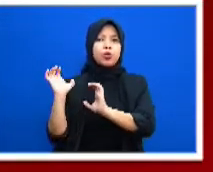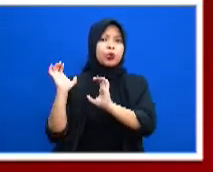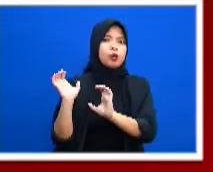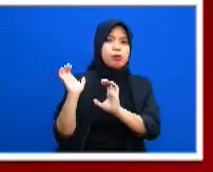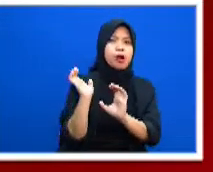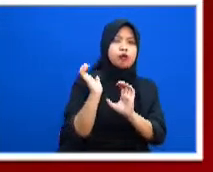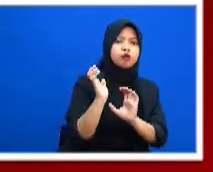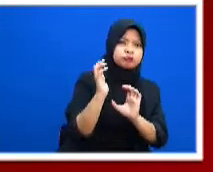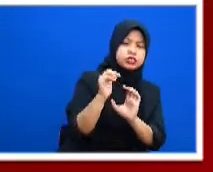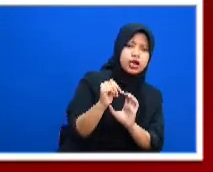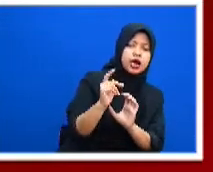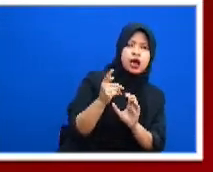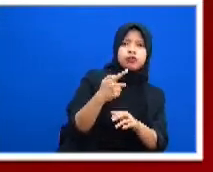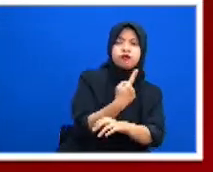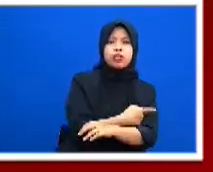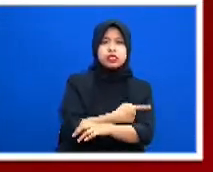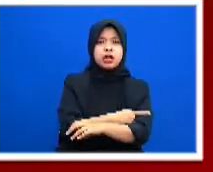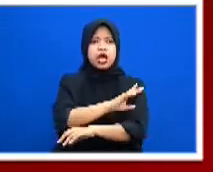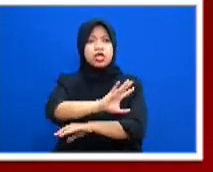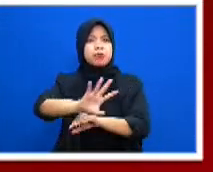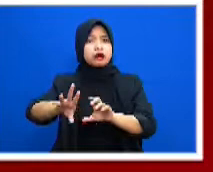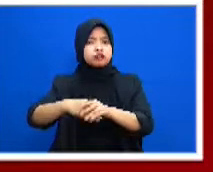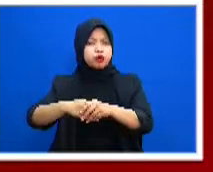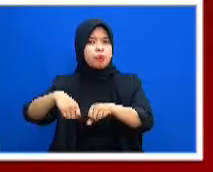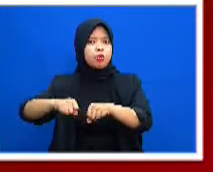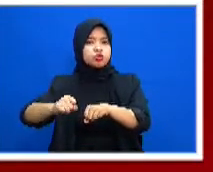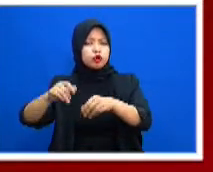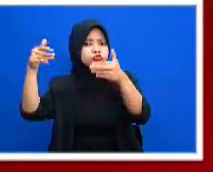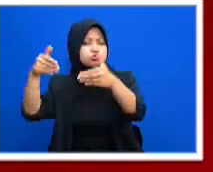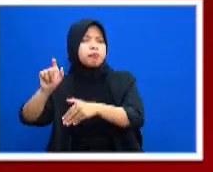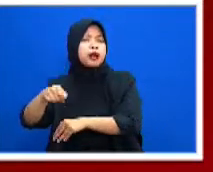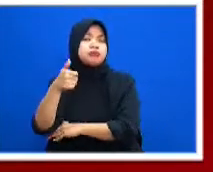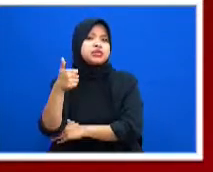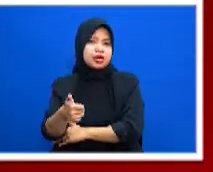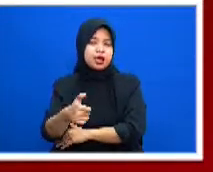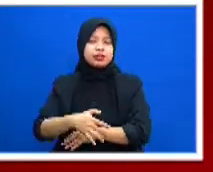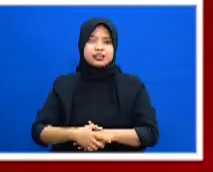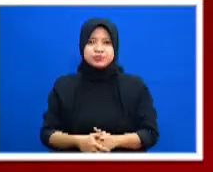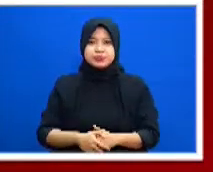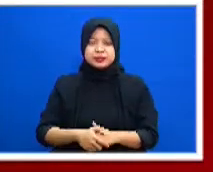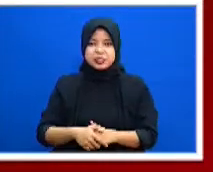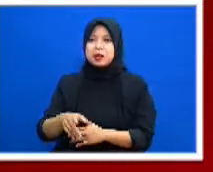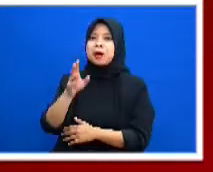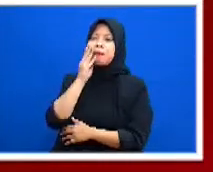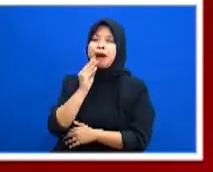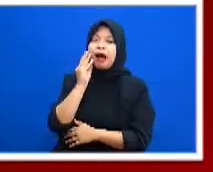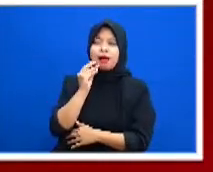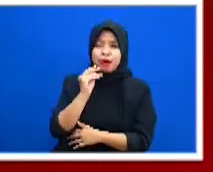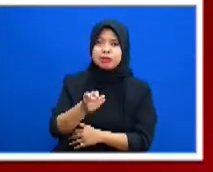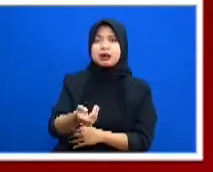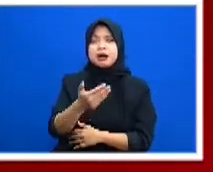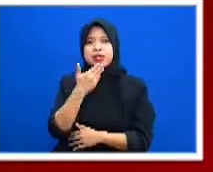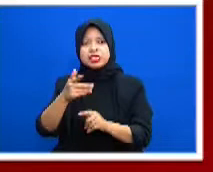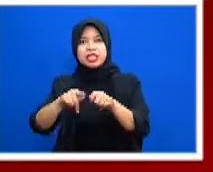bahan vaksin ini, termasuk menggunakan motor-motor tertentu. Dan ini lebih banyak dialami oleh para nakes dan